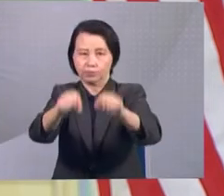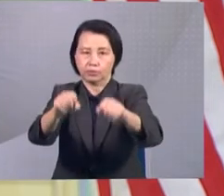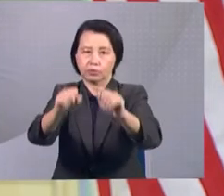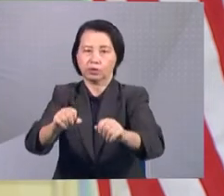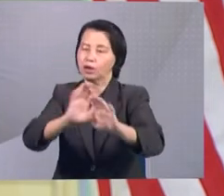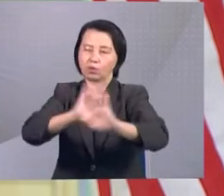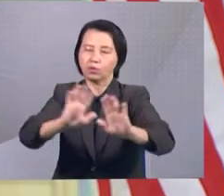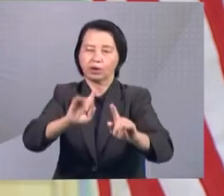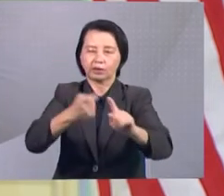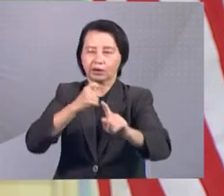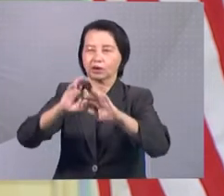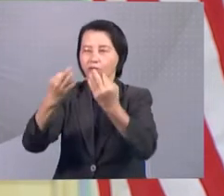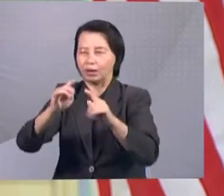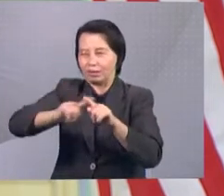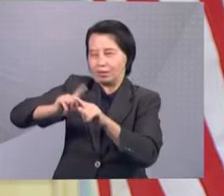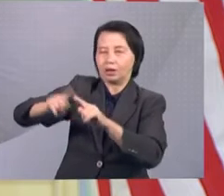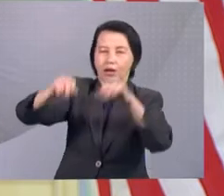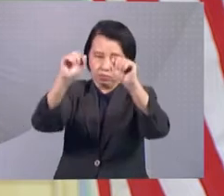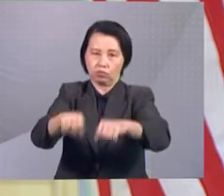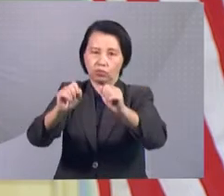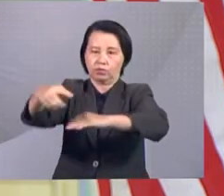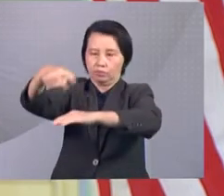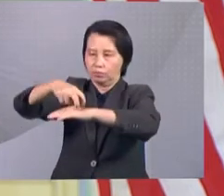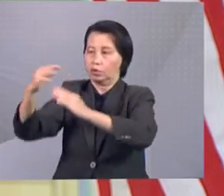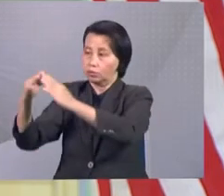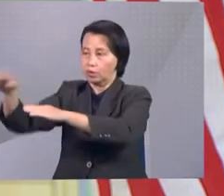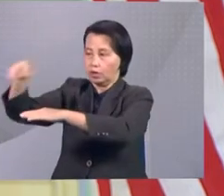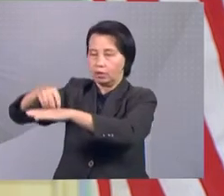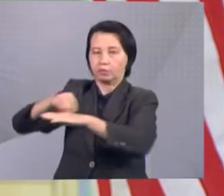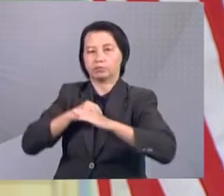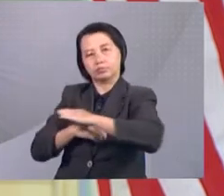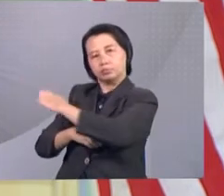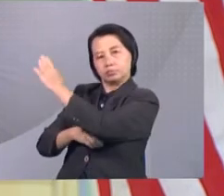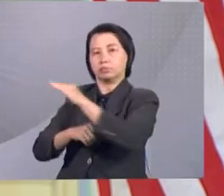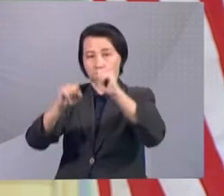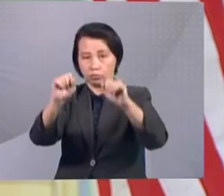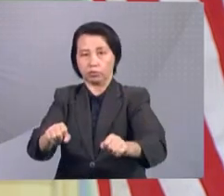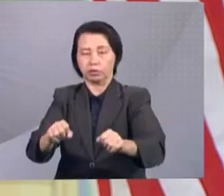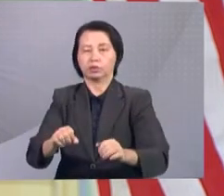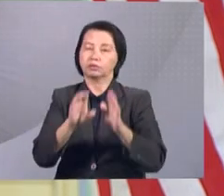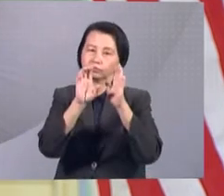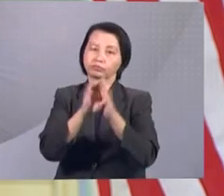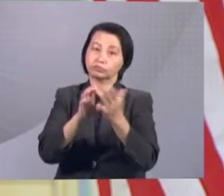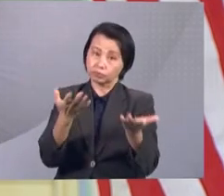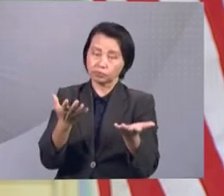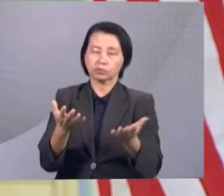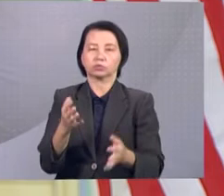dari keluarga dan bukan dari rumahnya sama biasanya kalau mereka